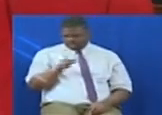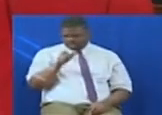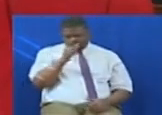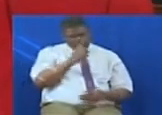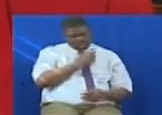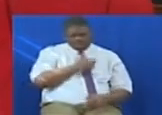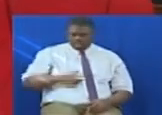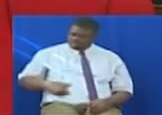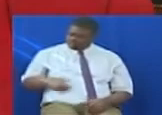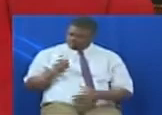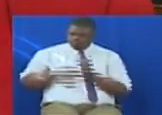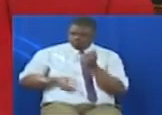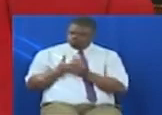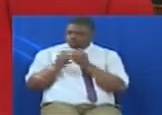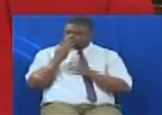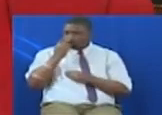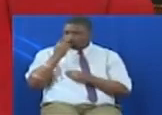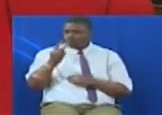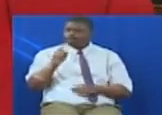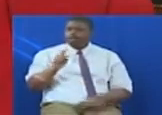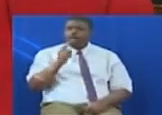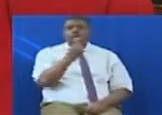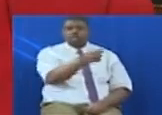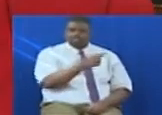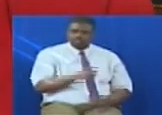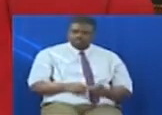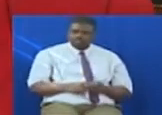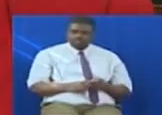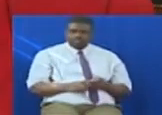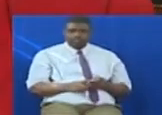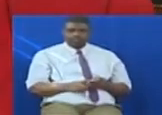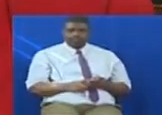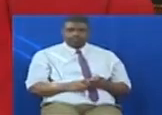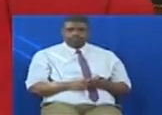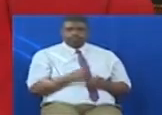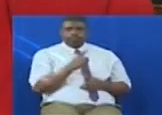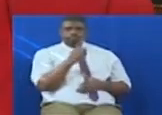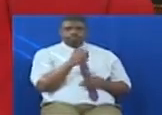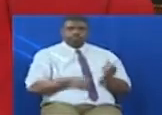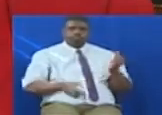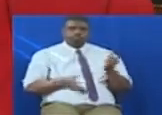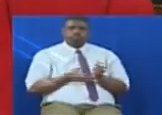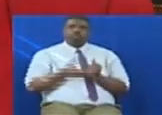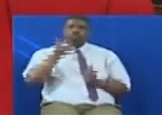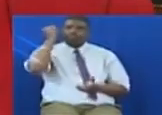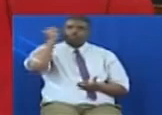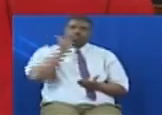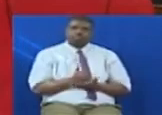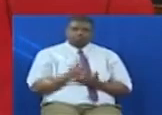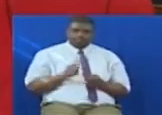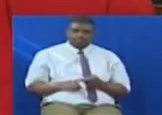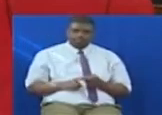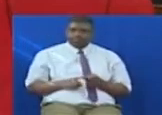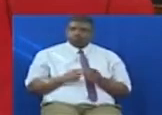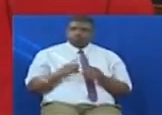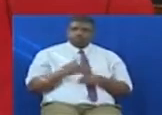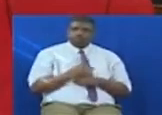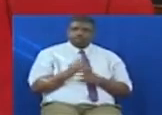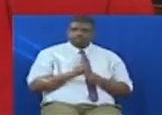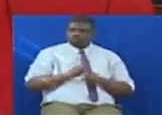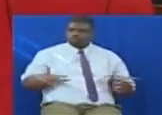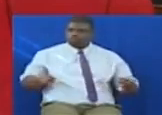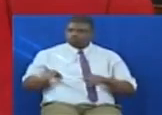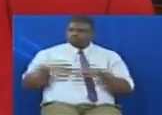sana. Rais Magufuli aliamua against the whole world kwamba lazima